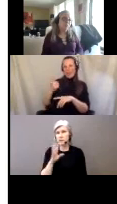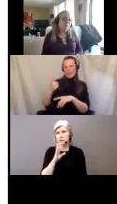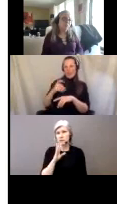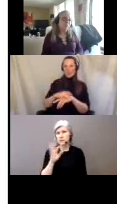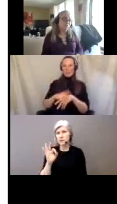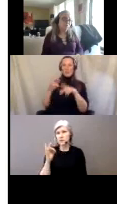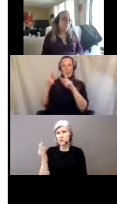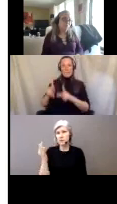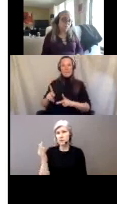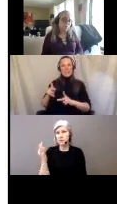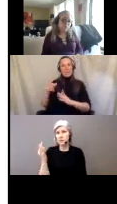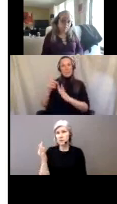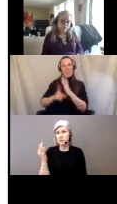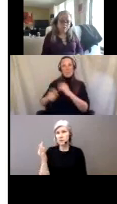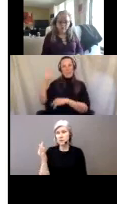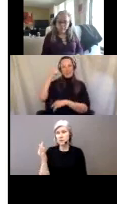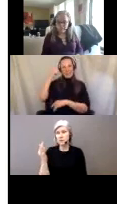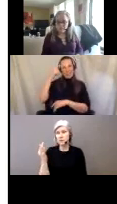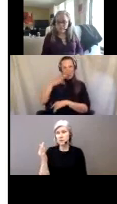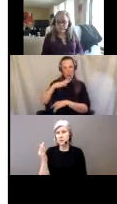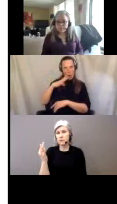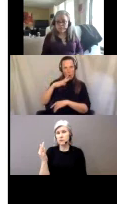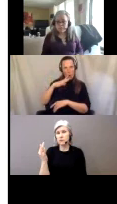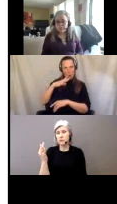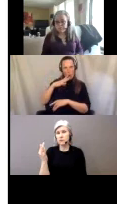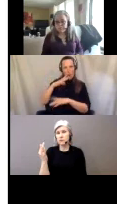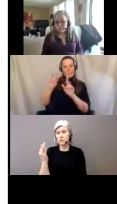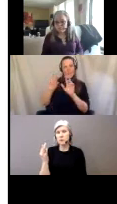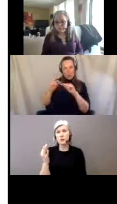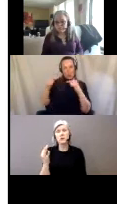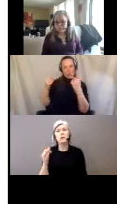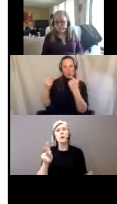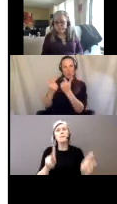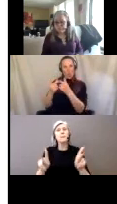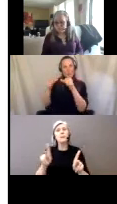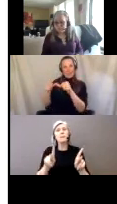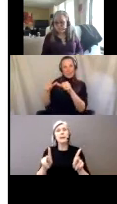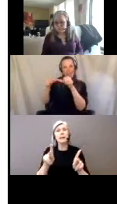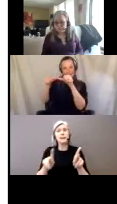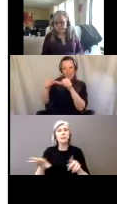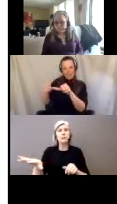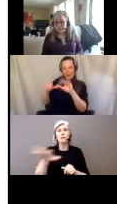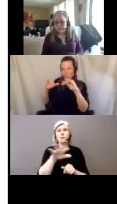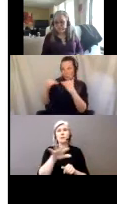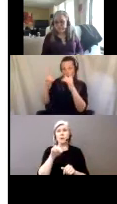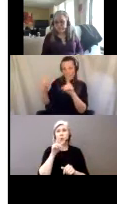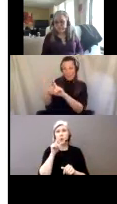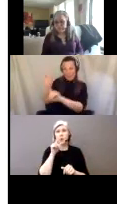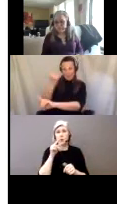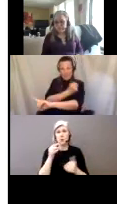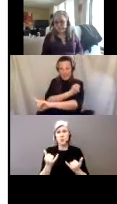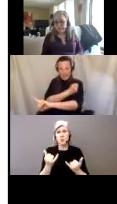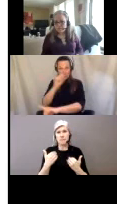déficience intellectuelle et qui habitent dans les résidences de groupe vont recevoir le vaccin en même temps?